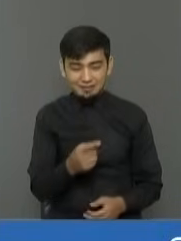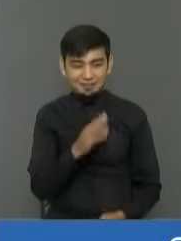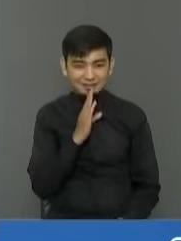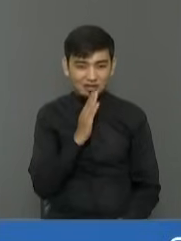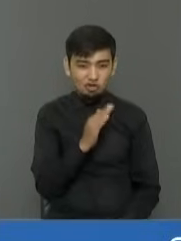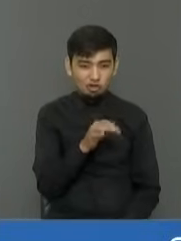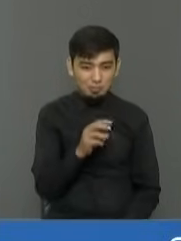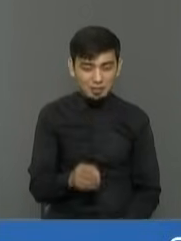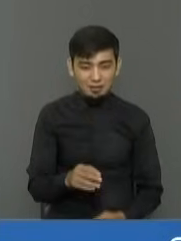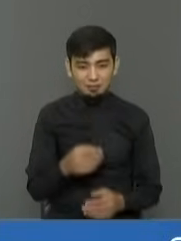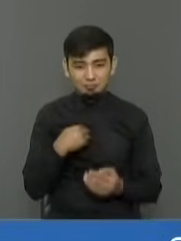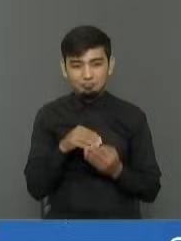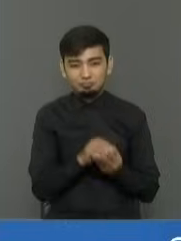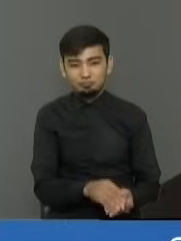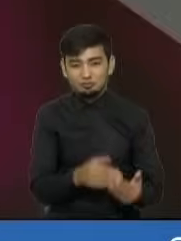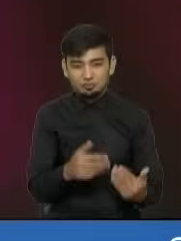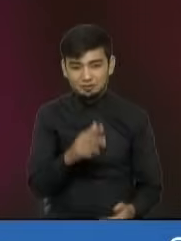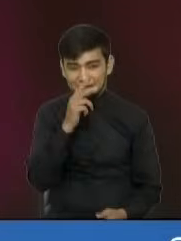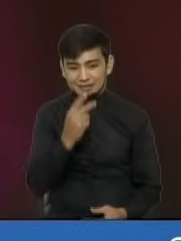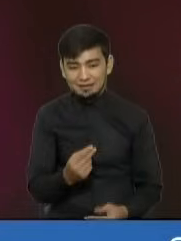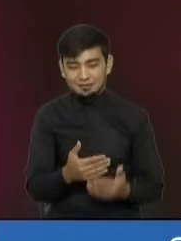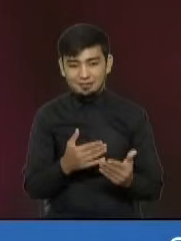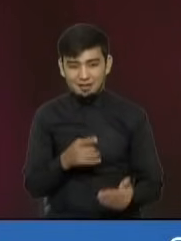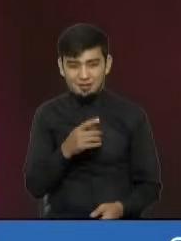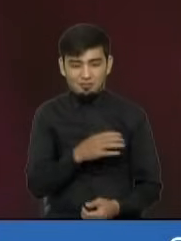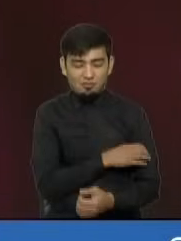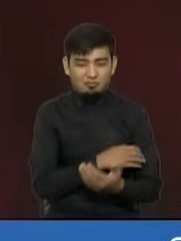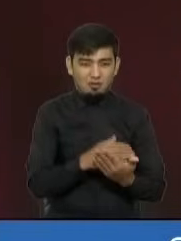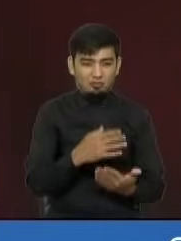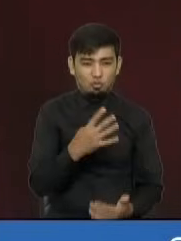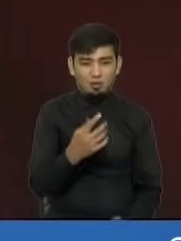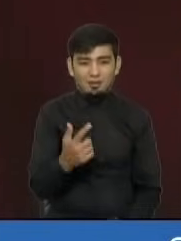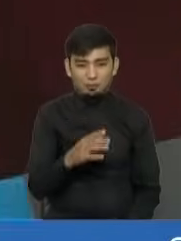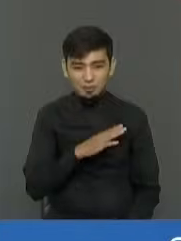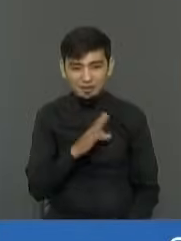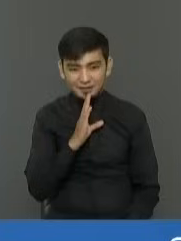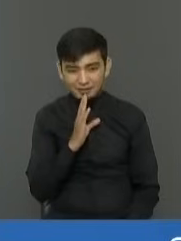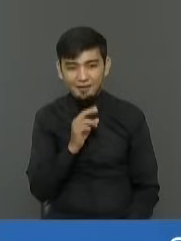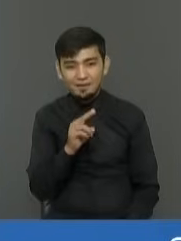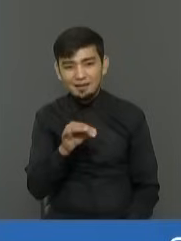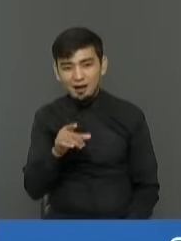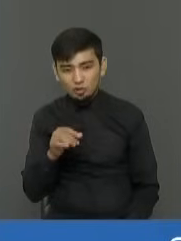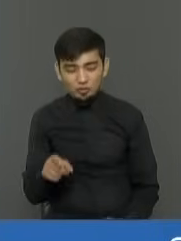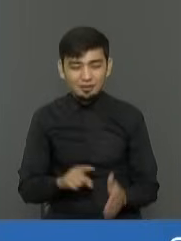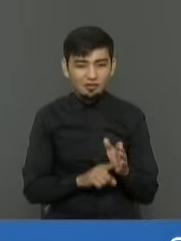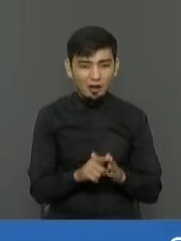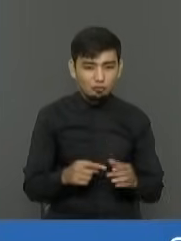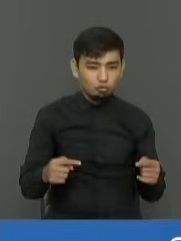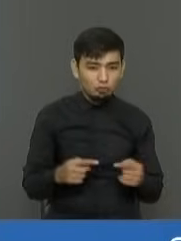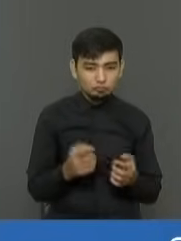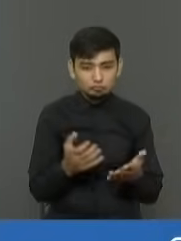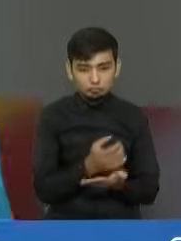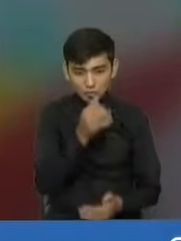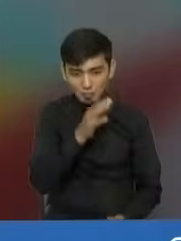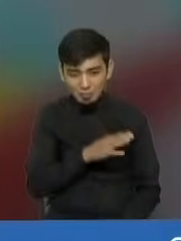Жібектің мәйітін жер қойнына тапсырыпты. Қызуы 40 градусқа дейін көтерілген өрімдей қыздың диагнозын алғашында дөп таба алмай